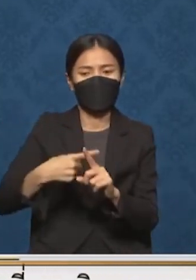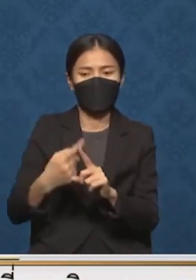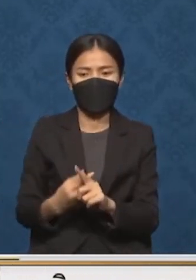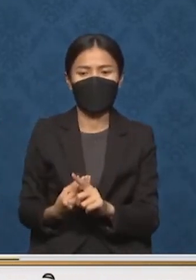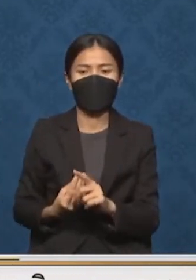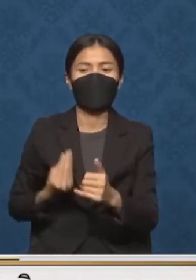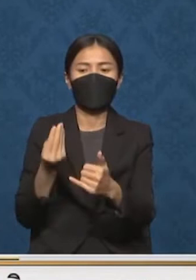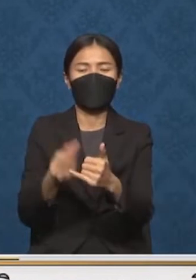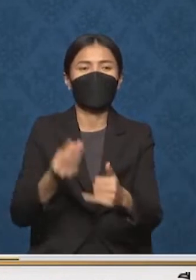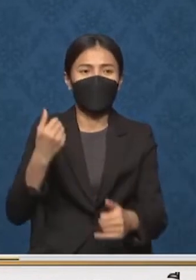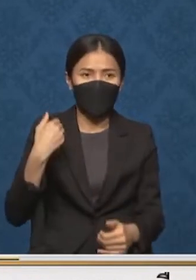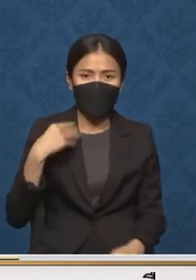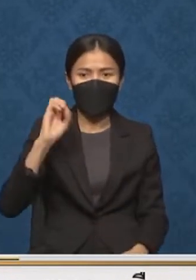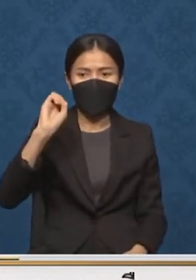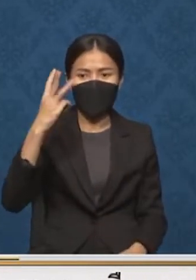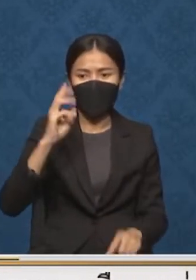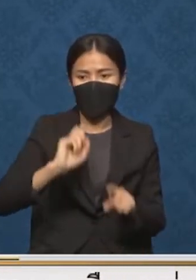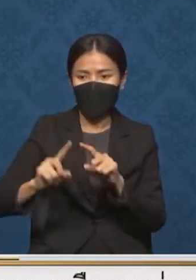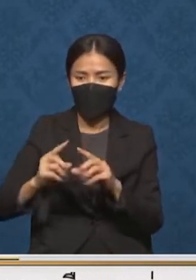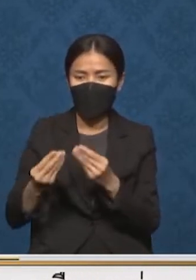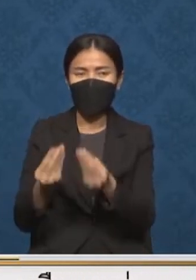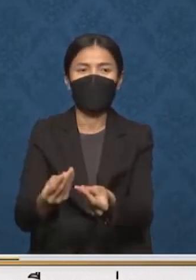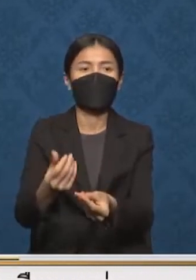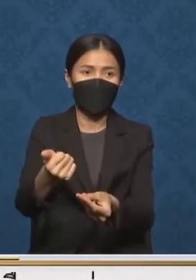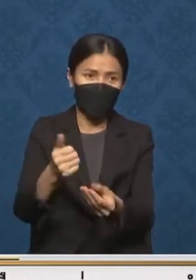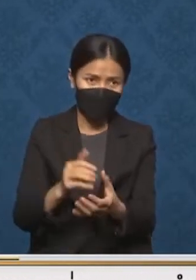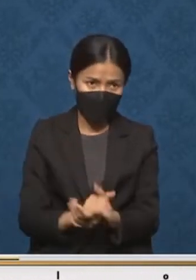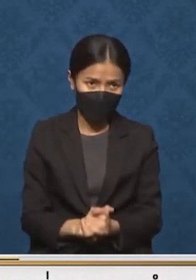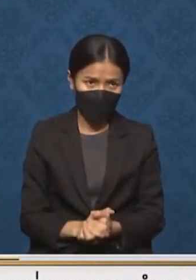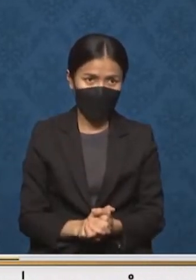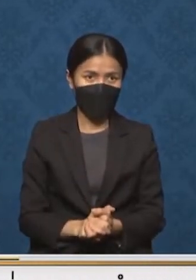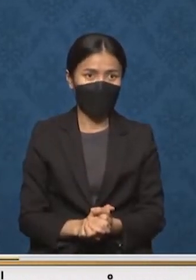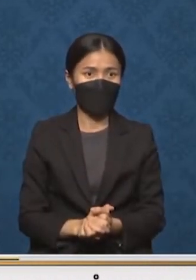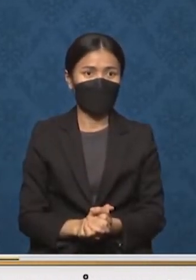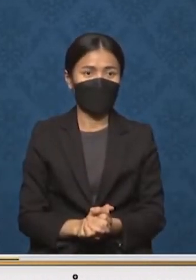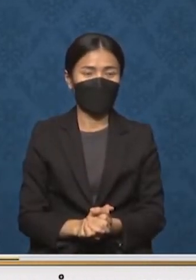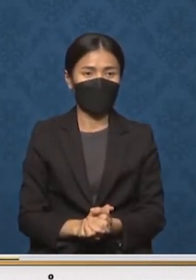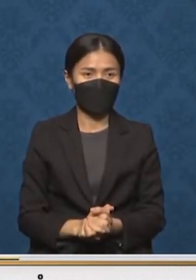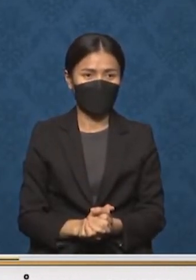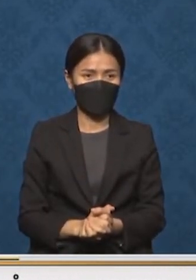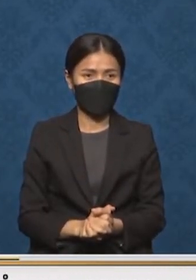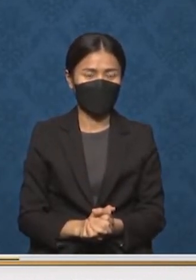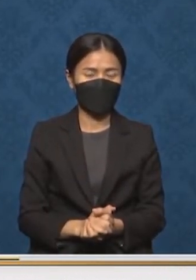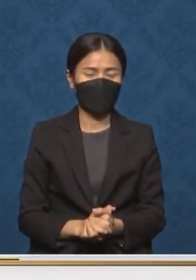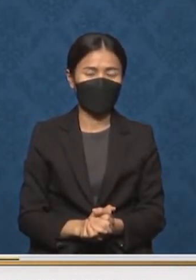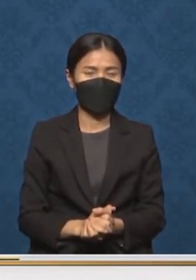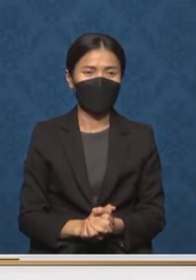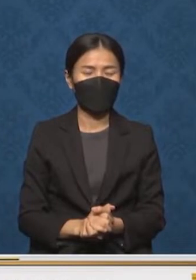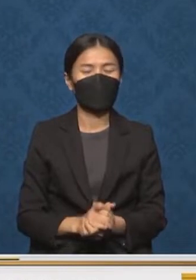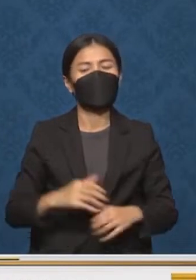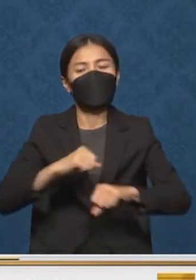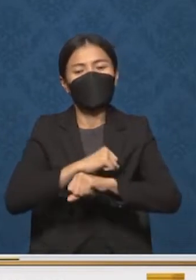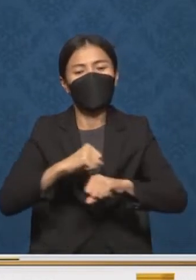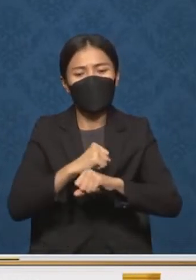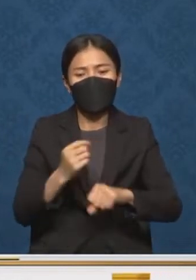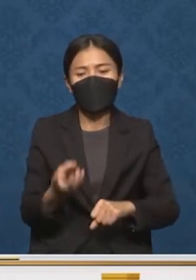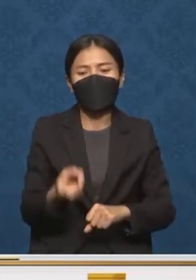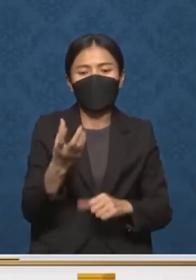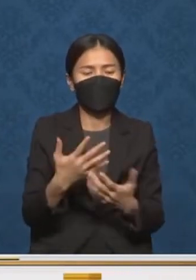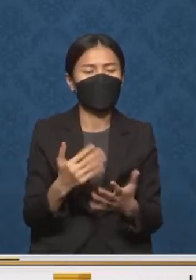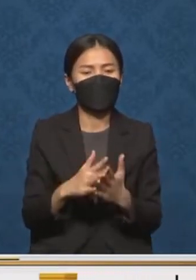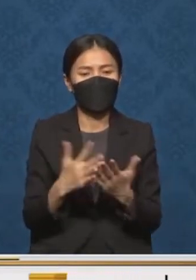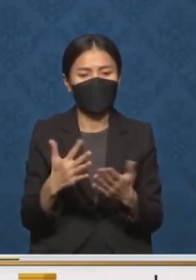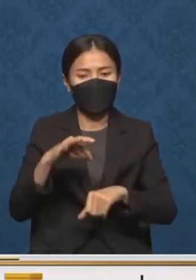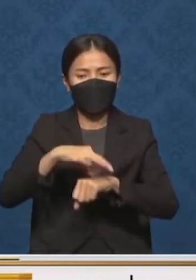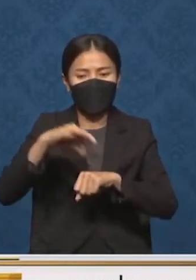สวฒดิการสารพัศ ถามไดอายุ ระจจการ 2 เท่าฟิตเส น้หนกยไมทันลงเลย ได้บำนตลดชีวตแล้วยุพท